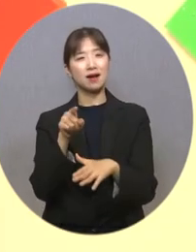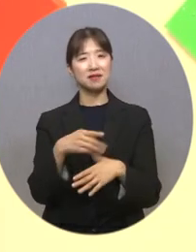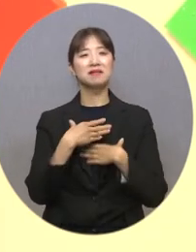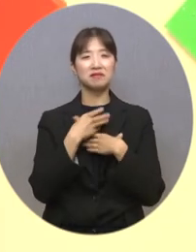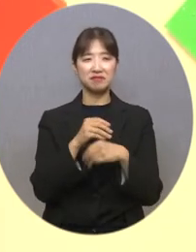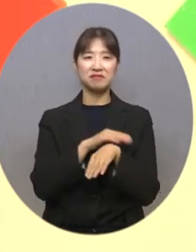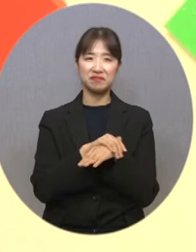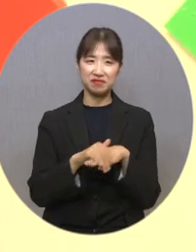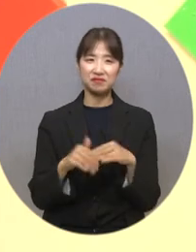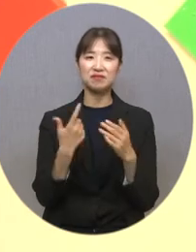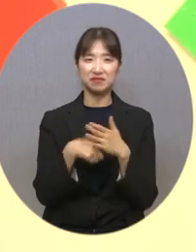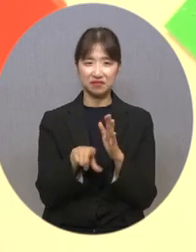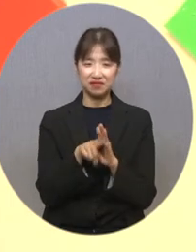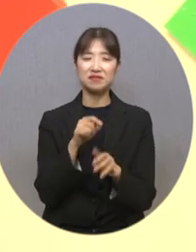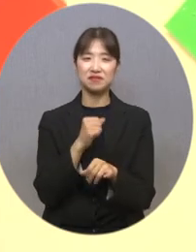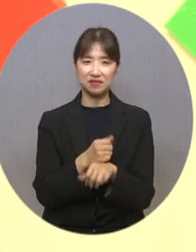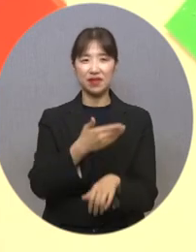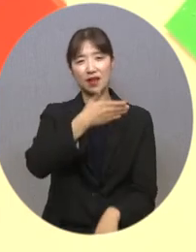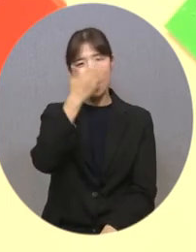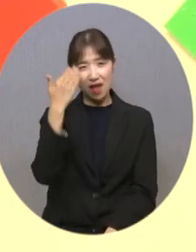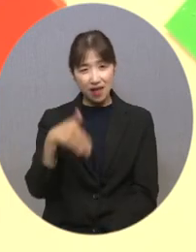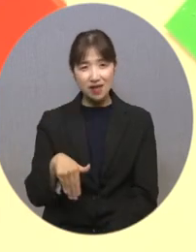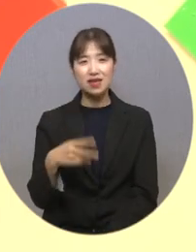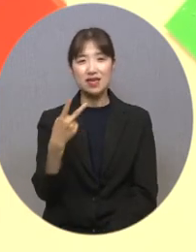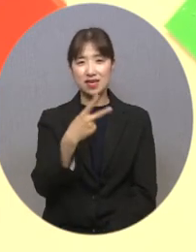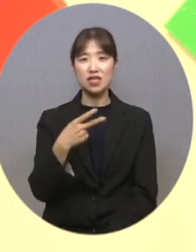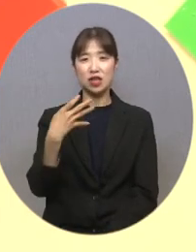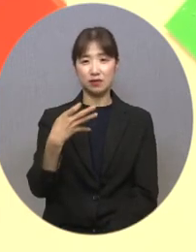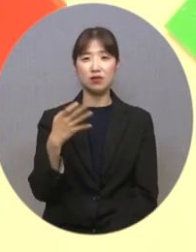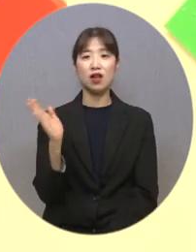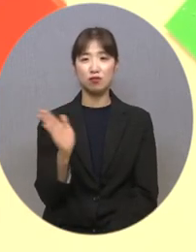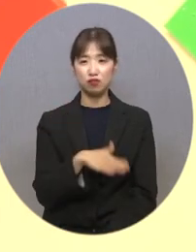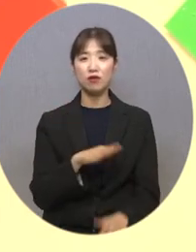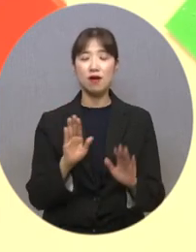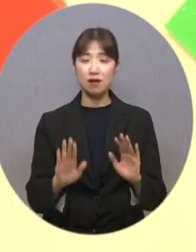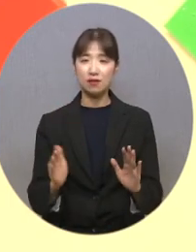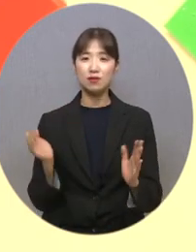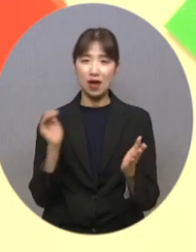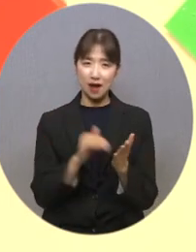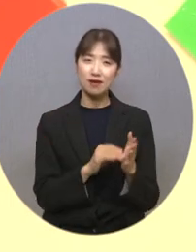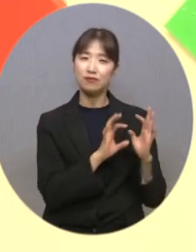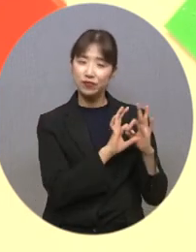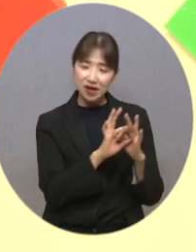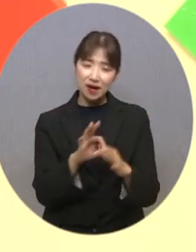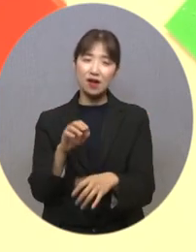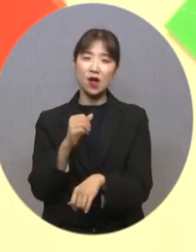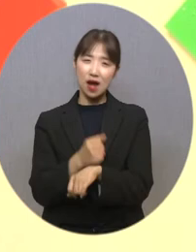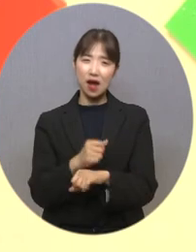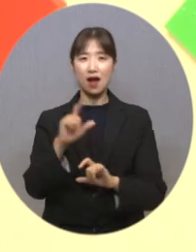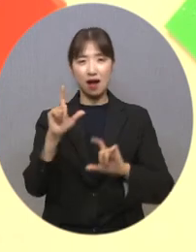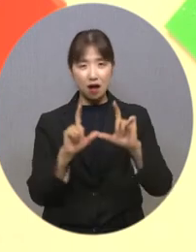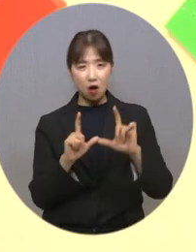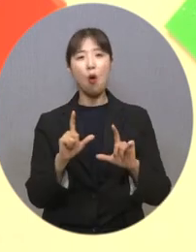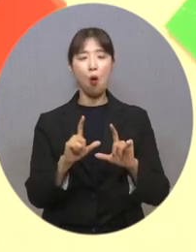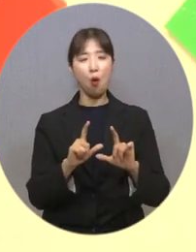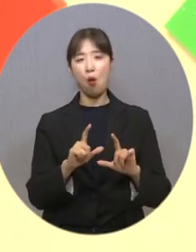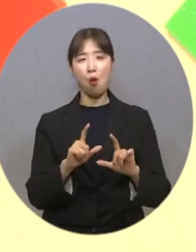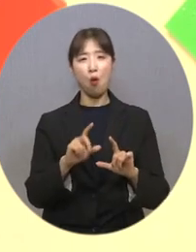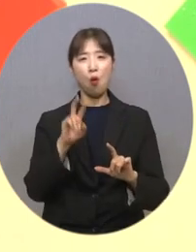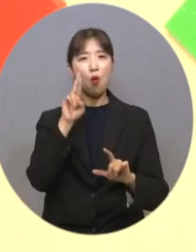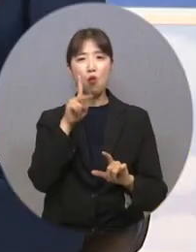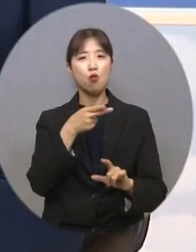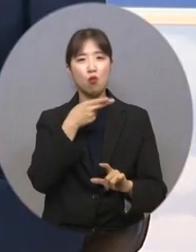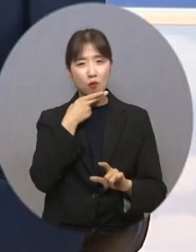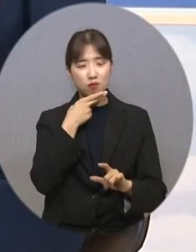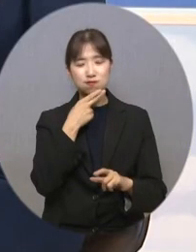부분인 것 같아요. 네. 다행스럽게도 저희가 2014년부터 지금까지 이렇게 쭉 해왔던 부분들이 정말 차질 없이 하나도